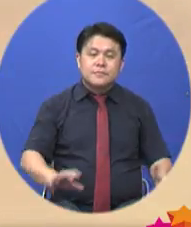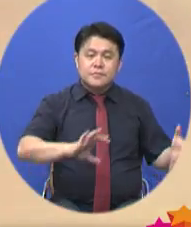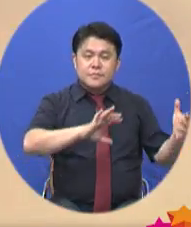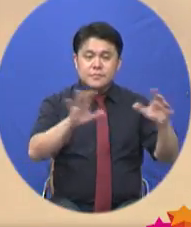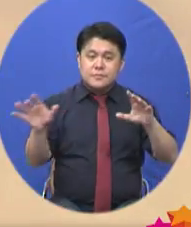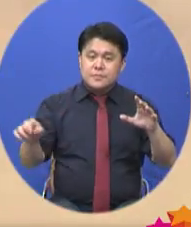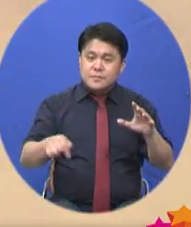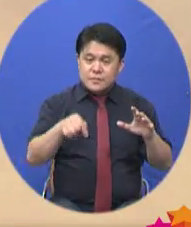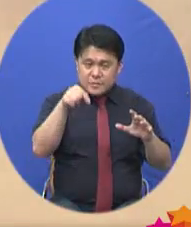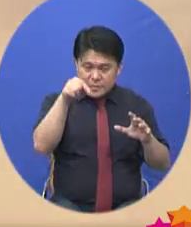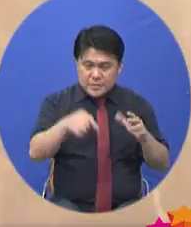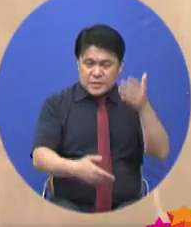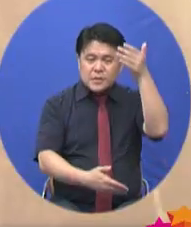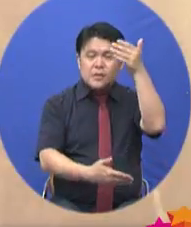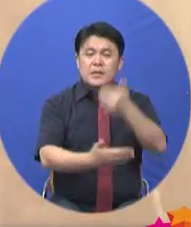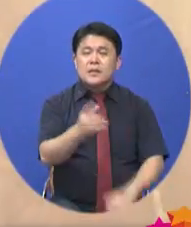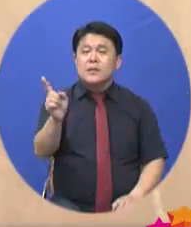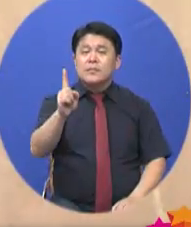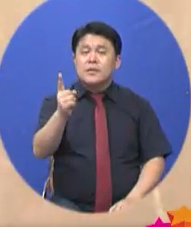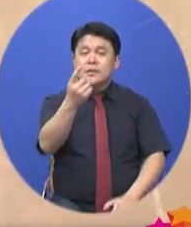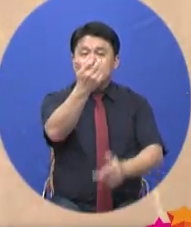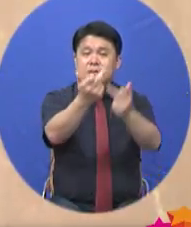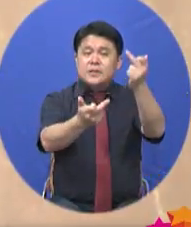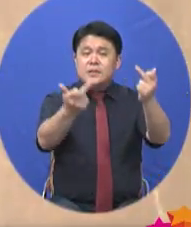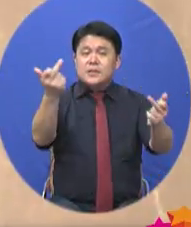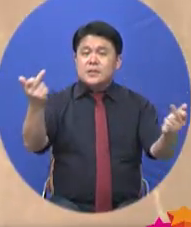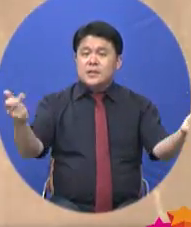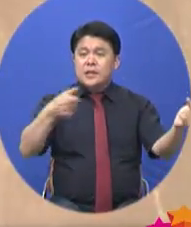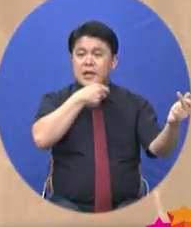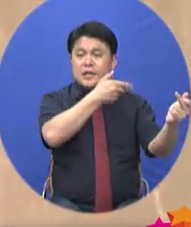뜬 세상 남을 거란